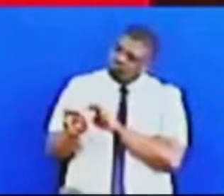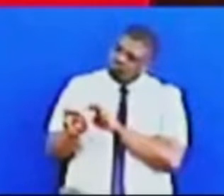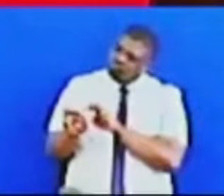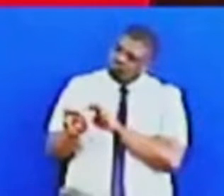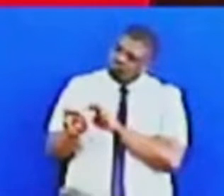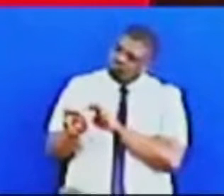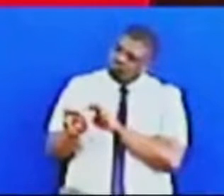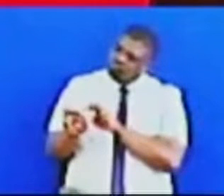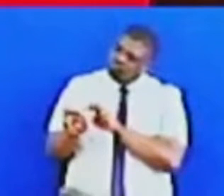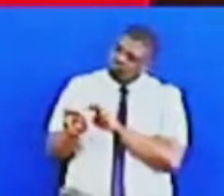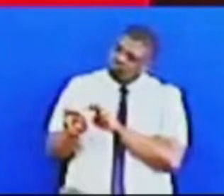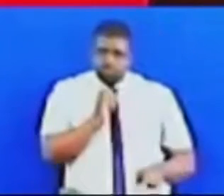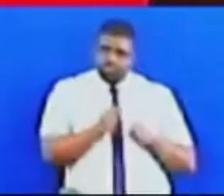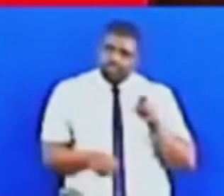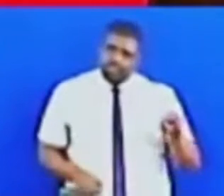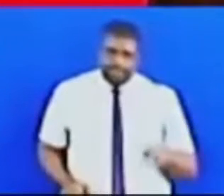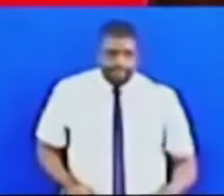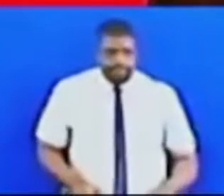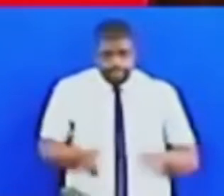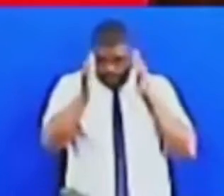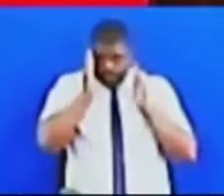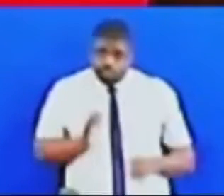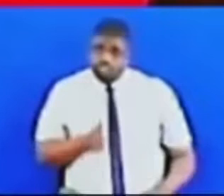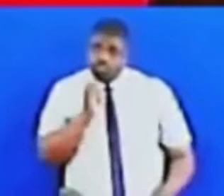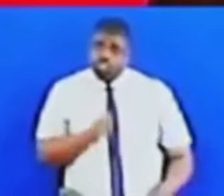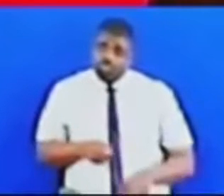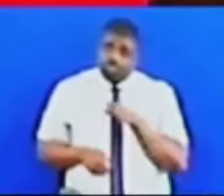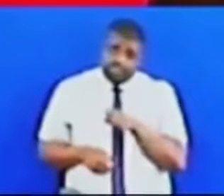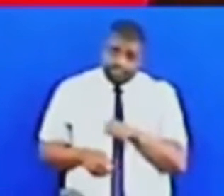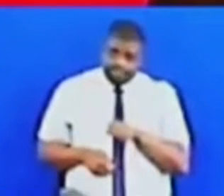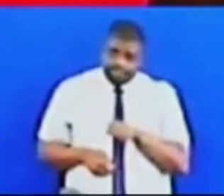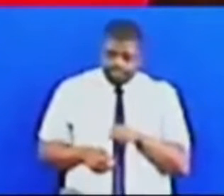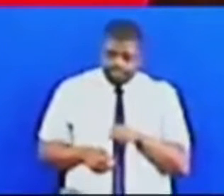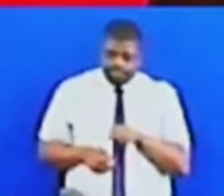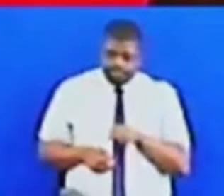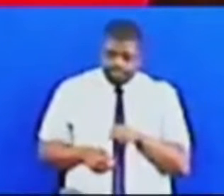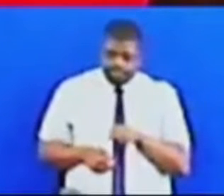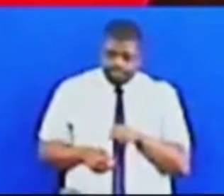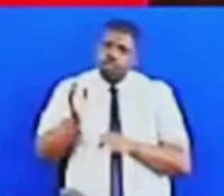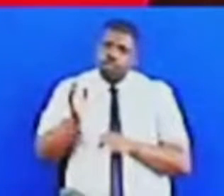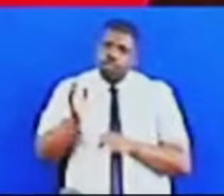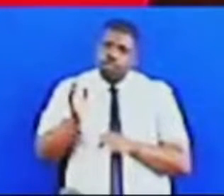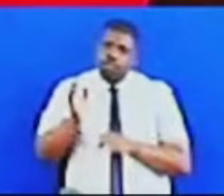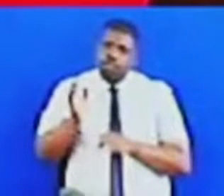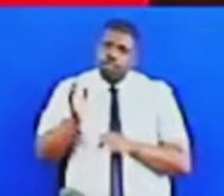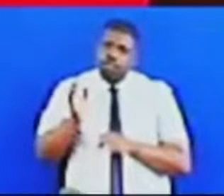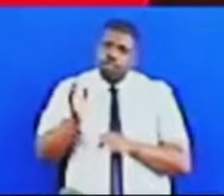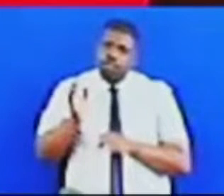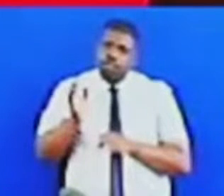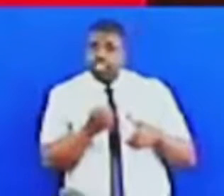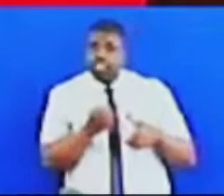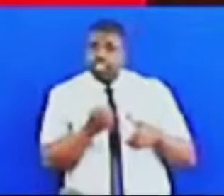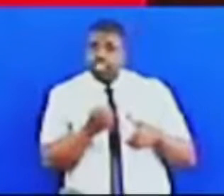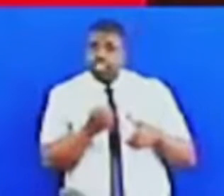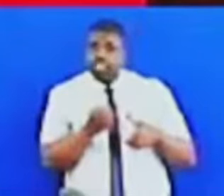haki. Mheshimiwa Spika, Mheshimiwa Spika, mimi nitaomba nizungumzie mchango wangu kwenye swala zima la